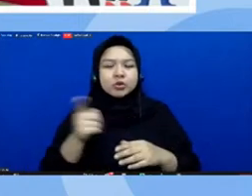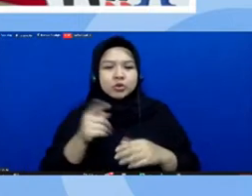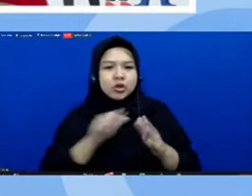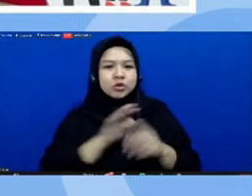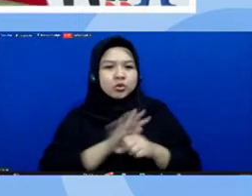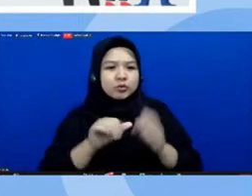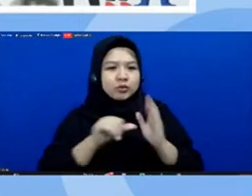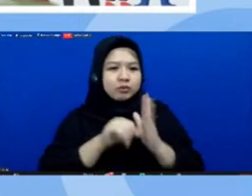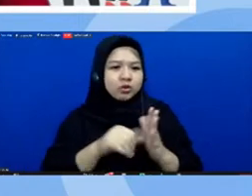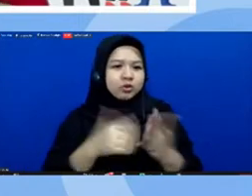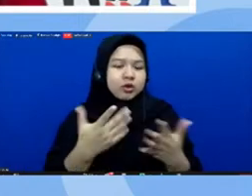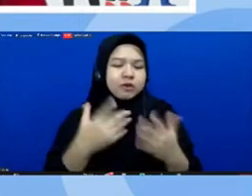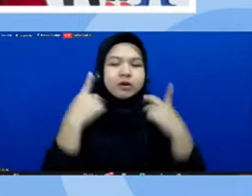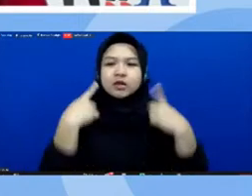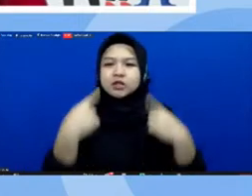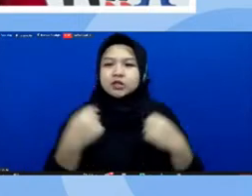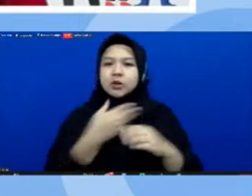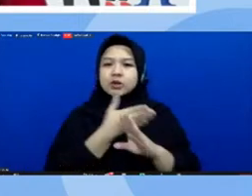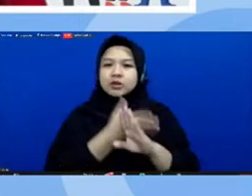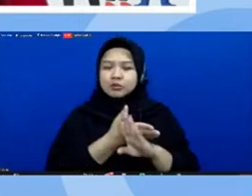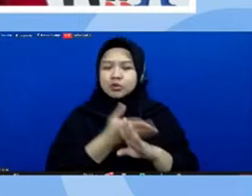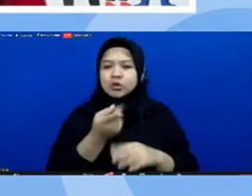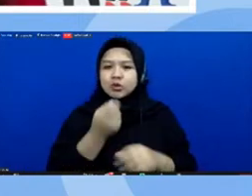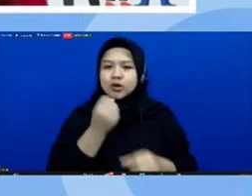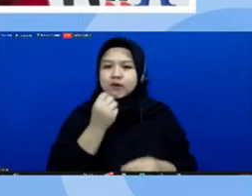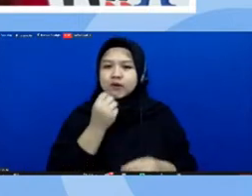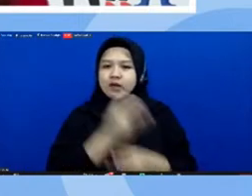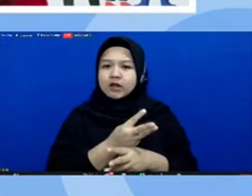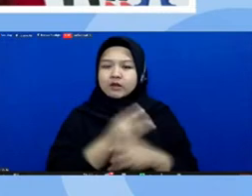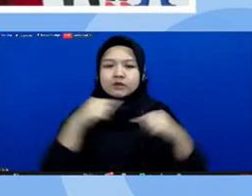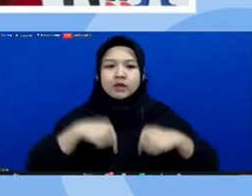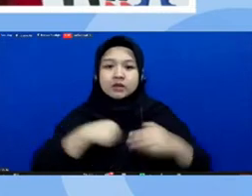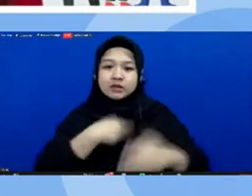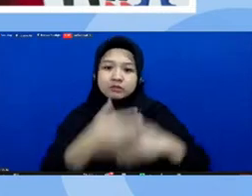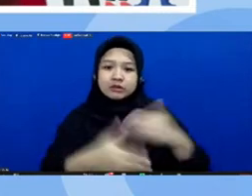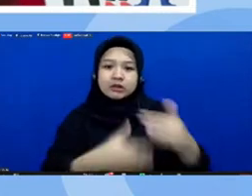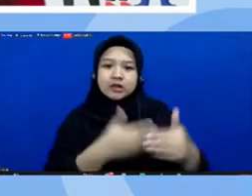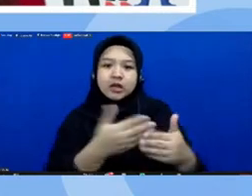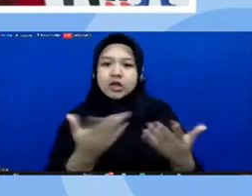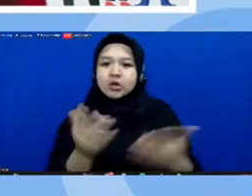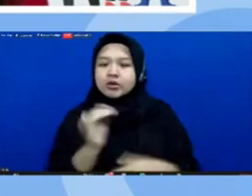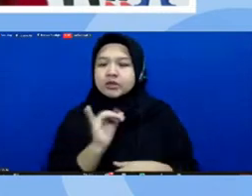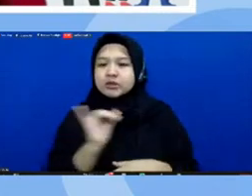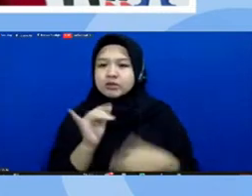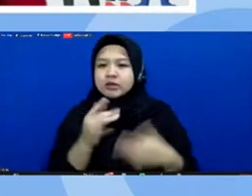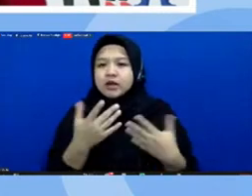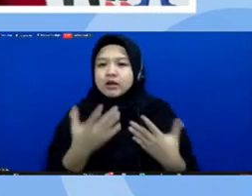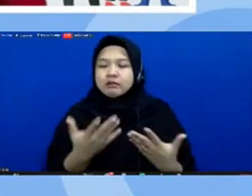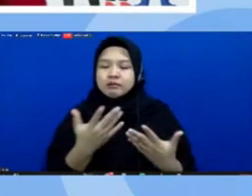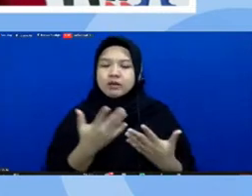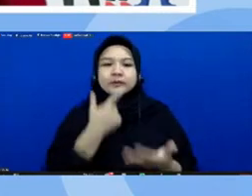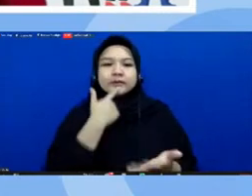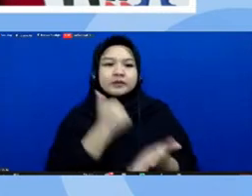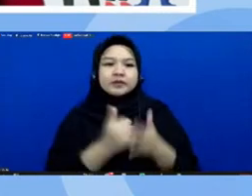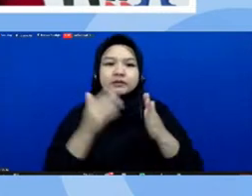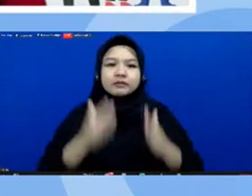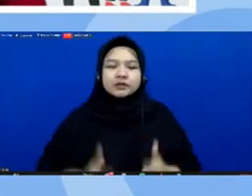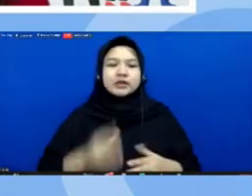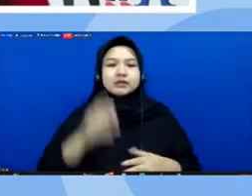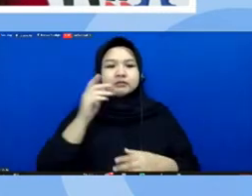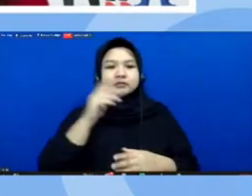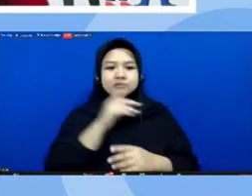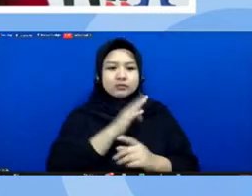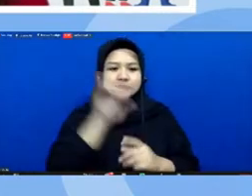sejauh mana kalau di Jawa Timur, apakah itu juga efektif saat ini berjalan atau seperti apa arti penting dari peran serta masyarakat dan juga komunitas?